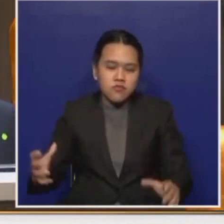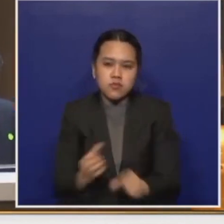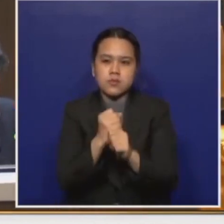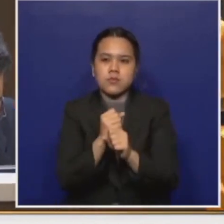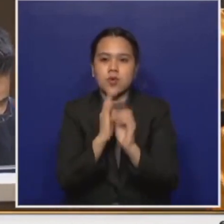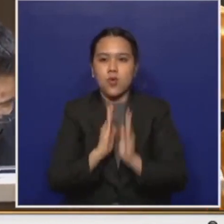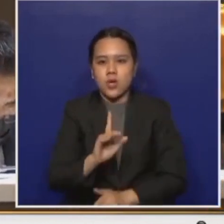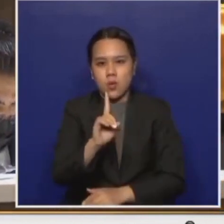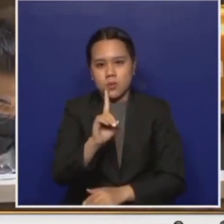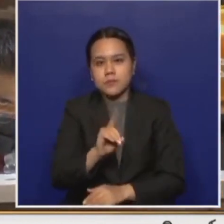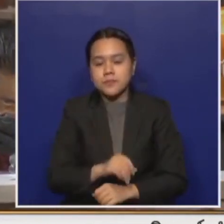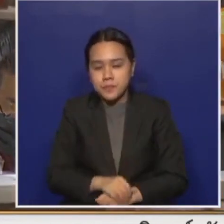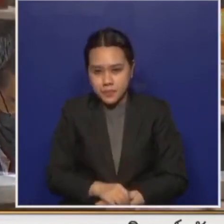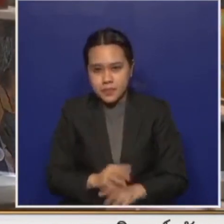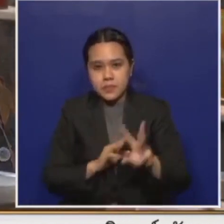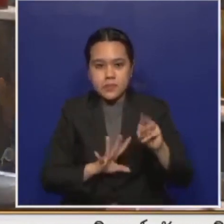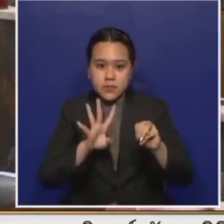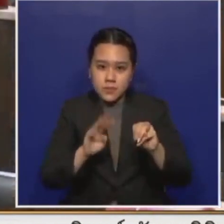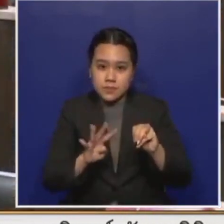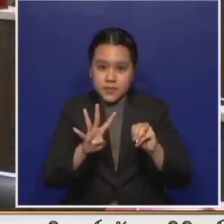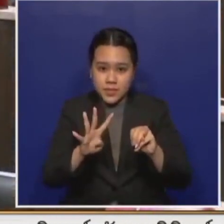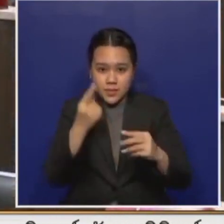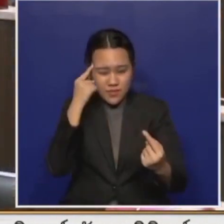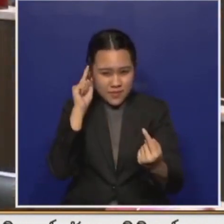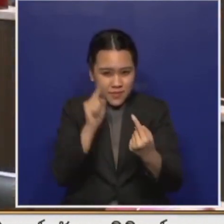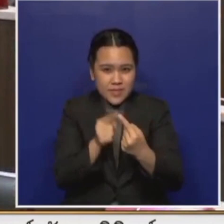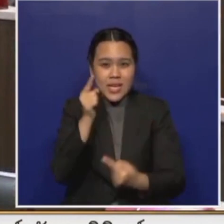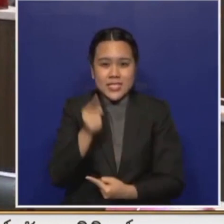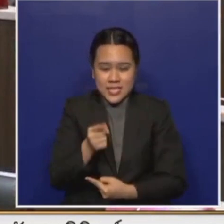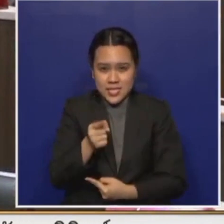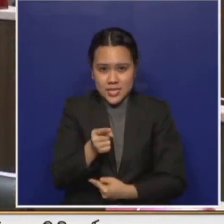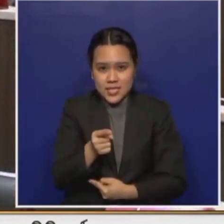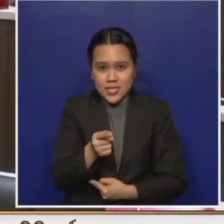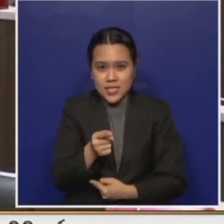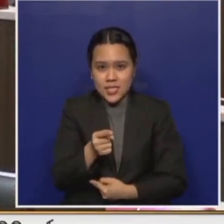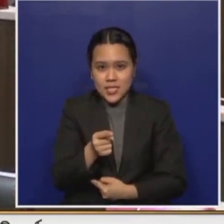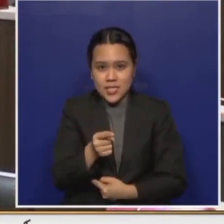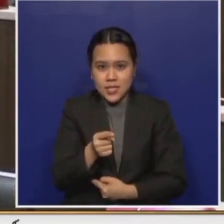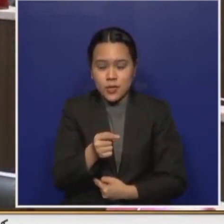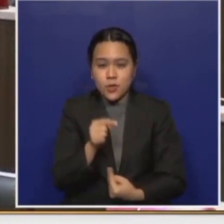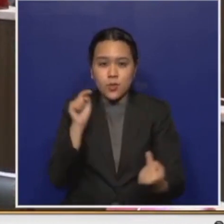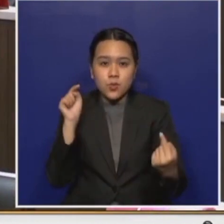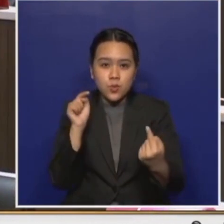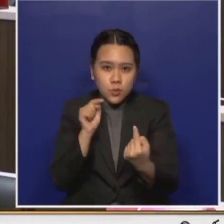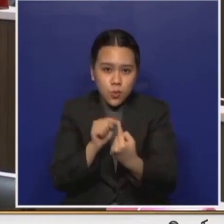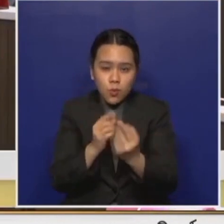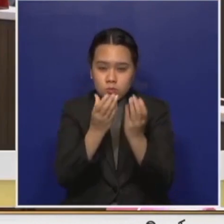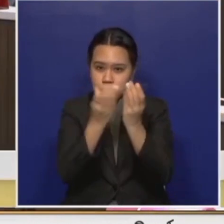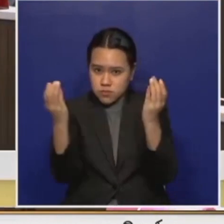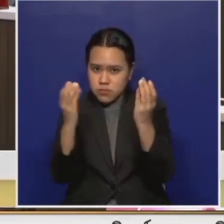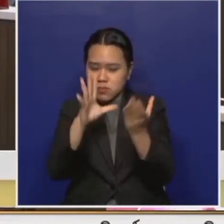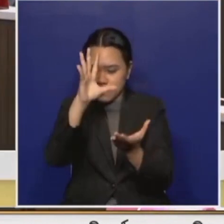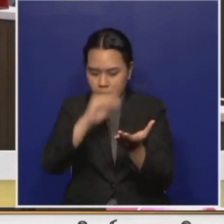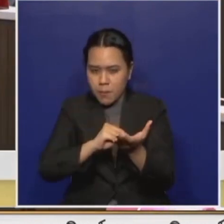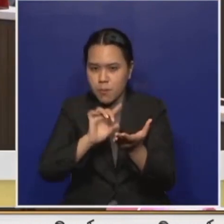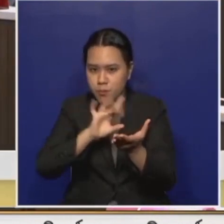ม.14 เทาน Harum Nikeเขาต้องการให้ใช้ในเรื่องที่บัติหยดไ้ Jing'เท่านั้น ชัดเจน